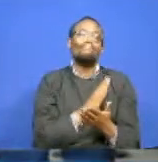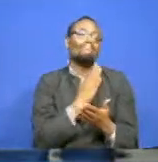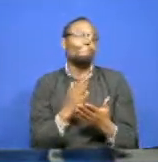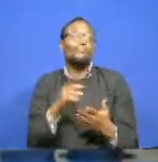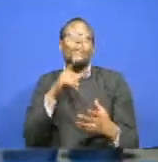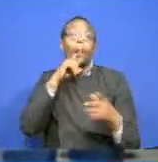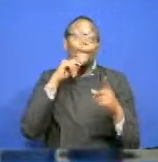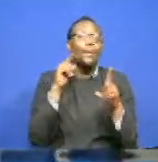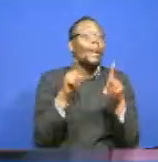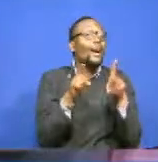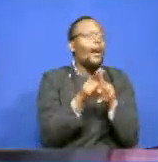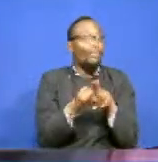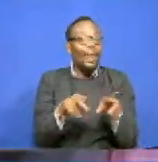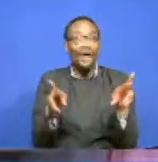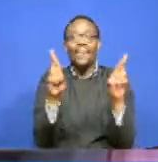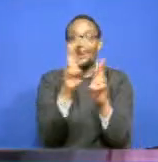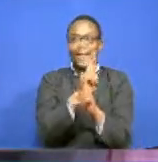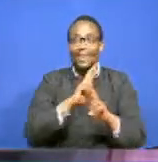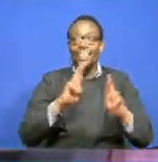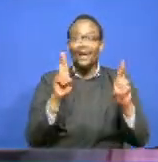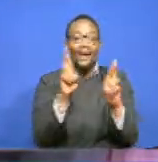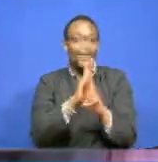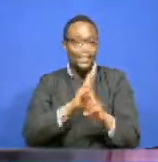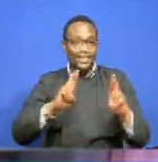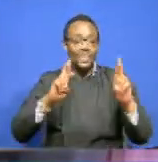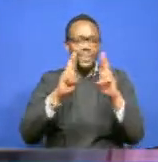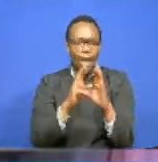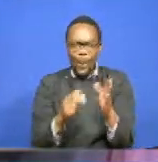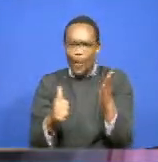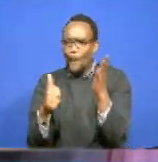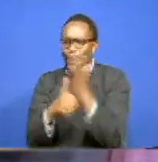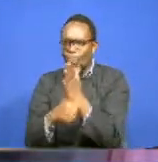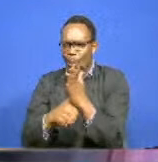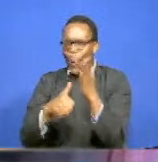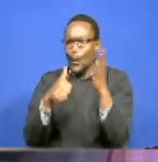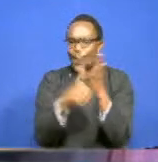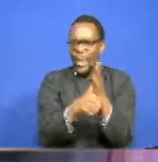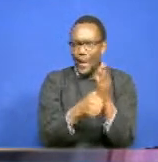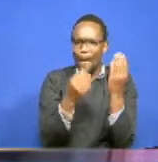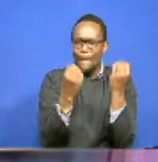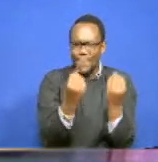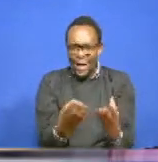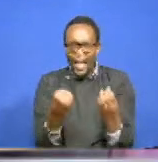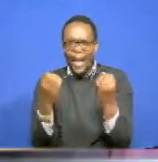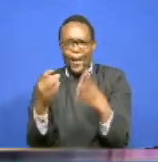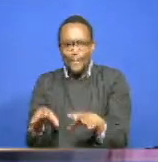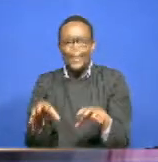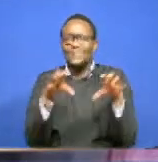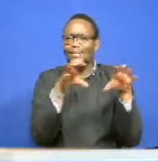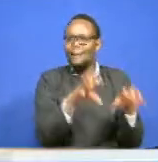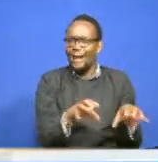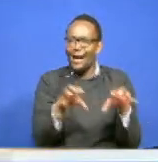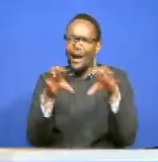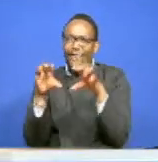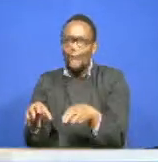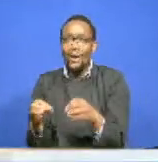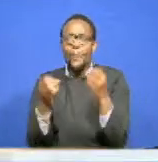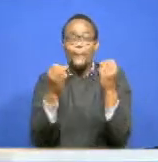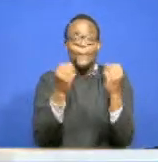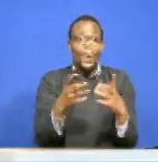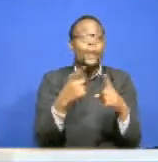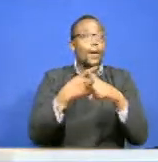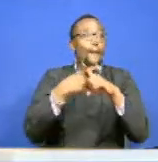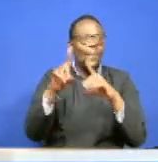Dugu tuji anda Japo dhiki ni nyingi Mateso haya ishi